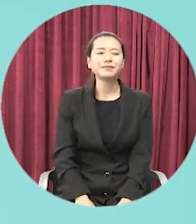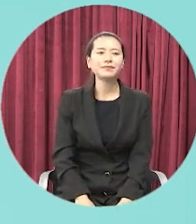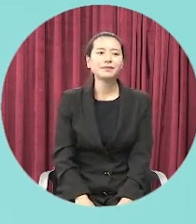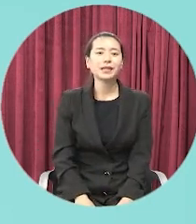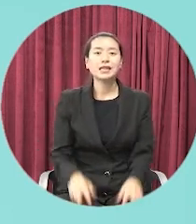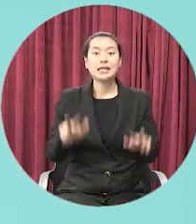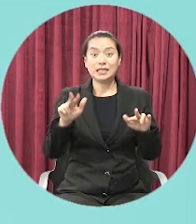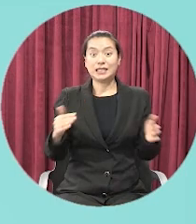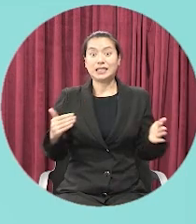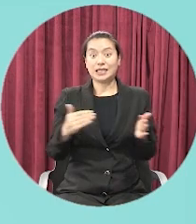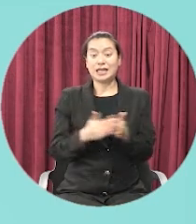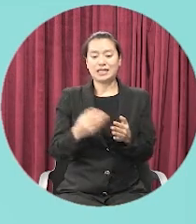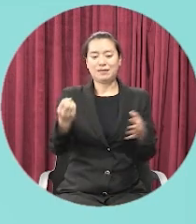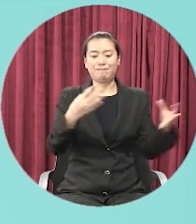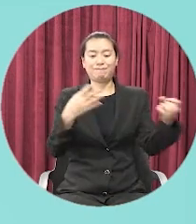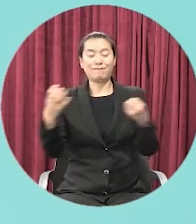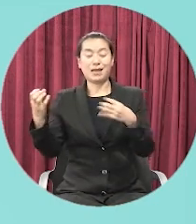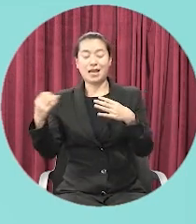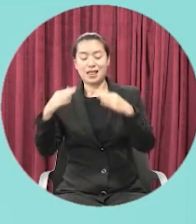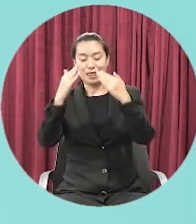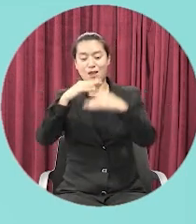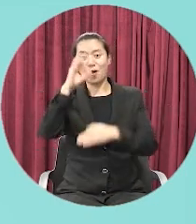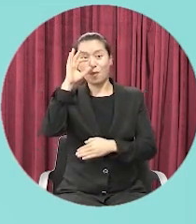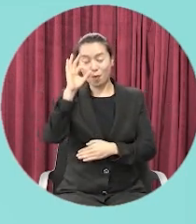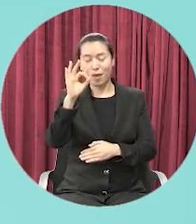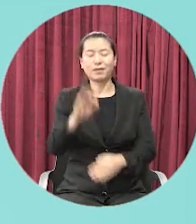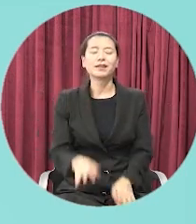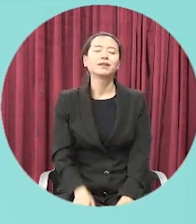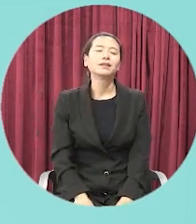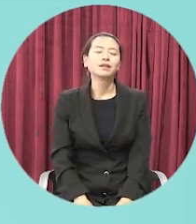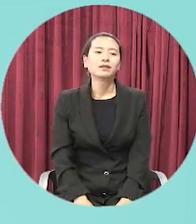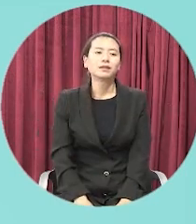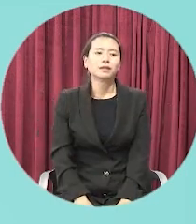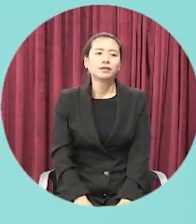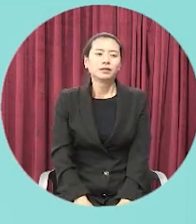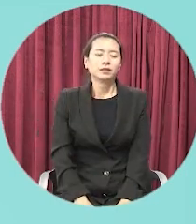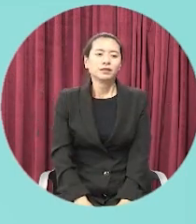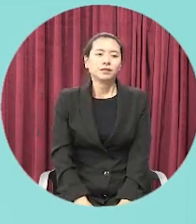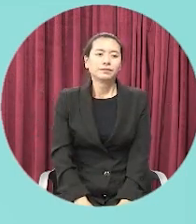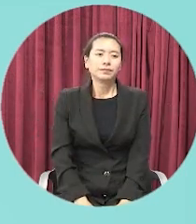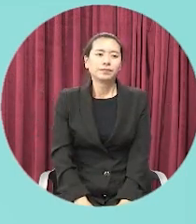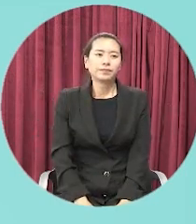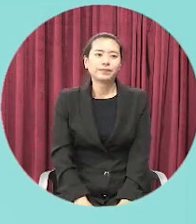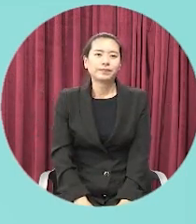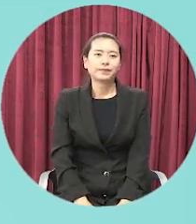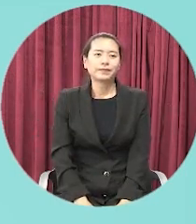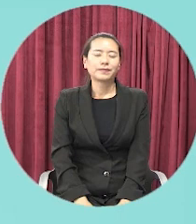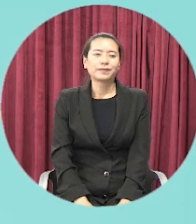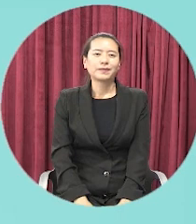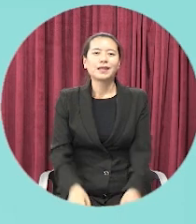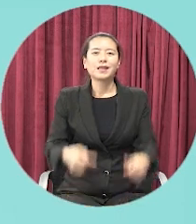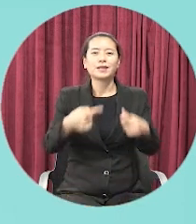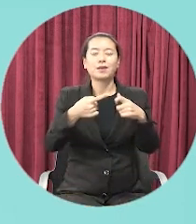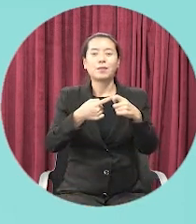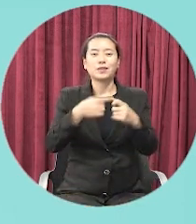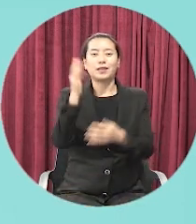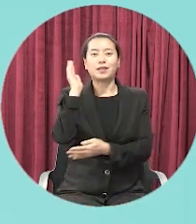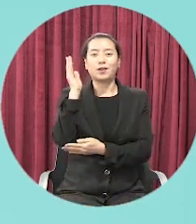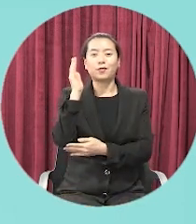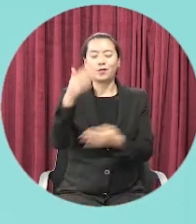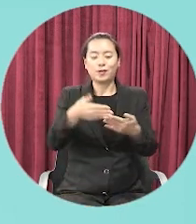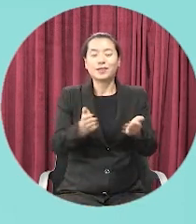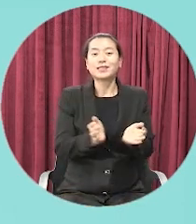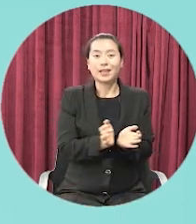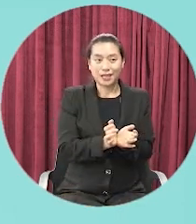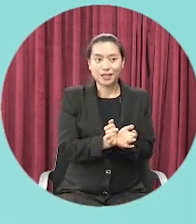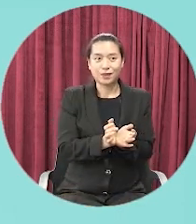지금까지 말씀해주신 부분들에게 수준 말씀드리면 일단 세션의 투에 섬을 어 인지한 교수님이 장애